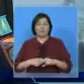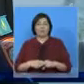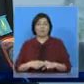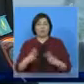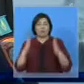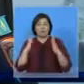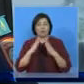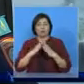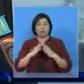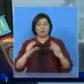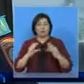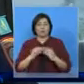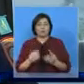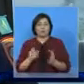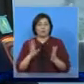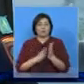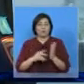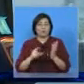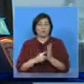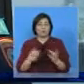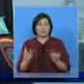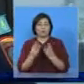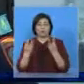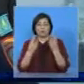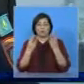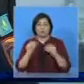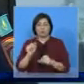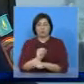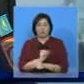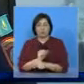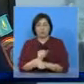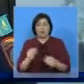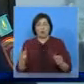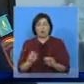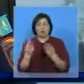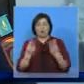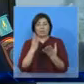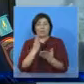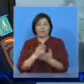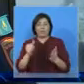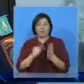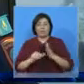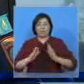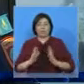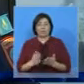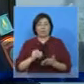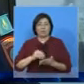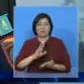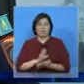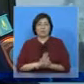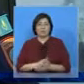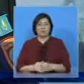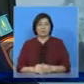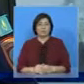секторында 97 өрт оқиғасы және көлік оқиғаларында болып отыр. Бұл жерде 60 жағдай. Көлік